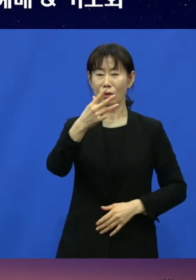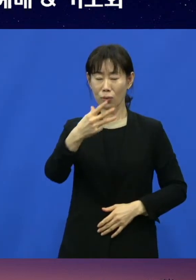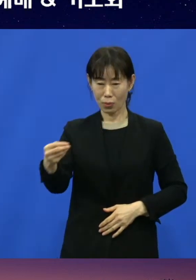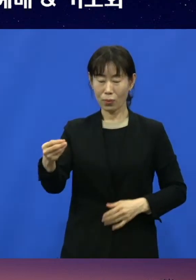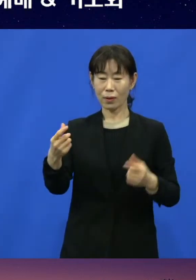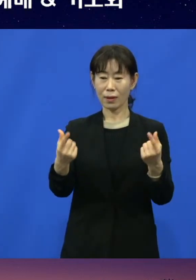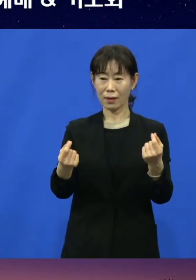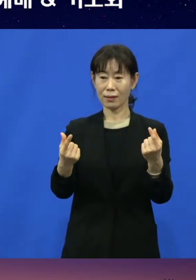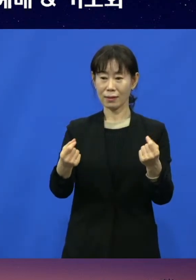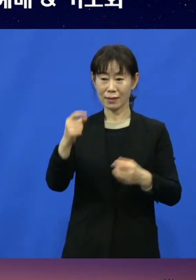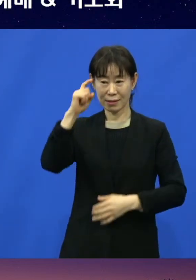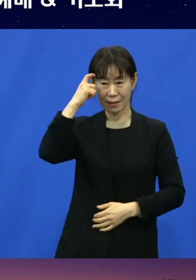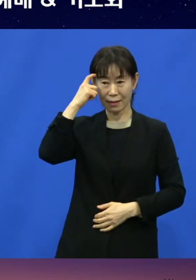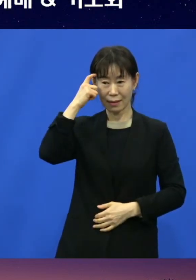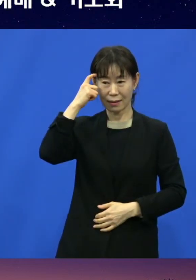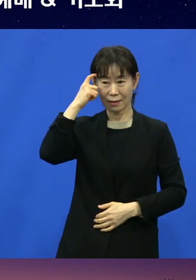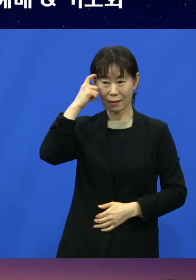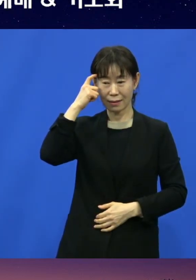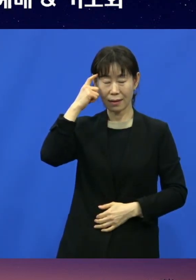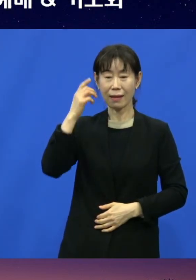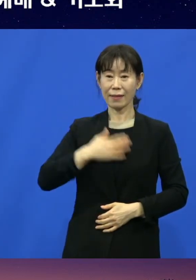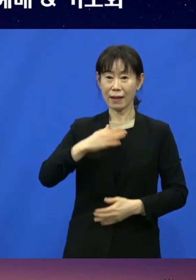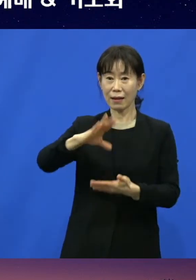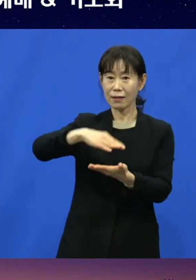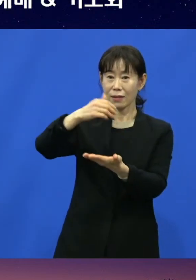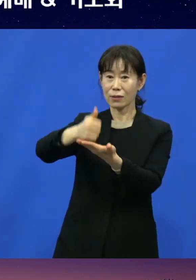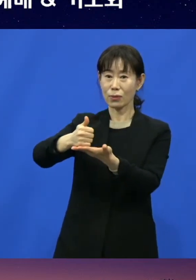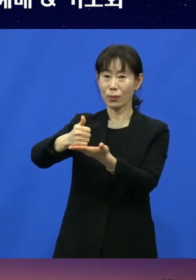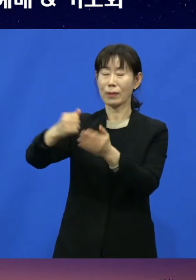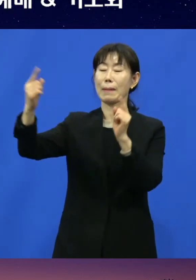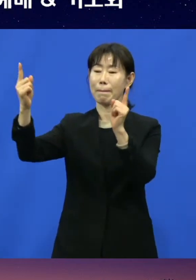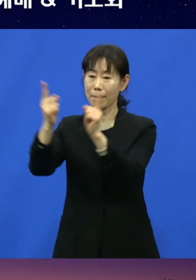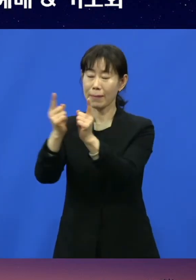배설물로 여기면 내가 그리스도를 얻었기 때문이다.